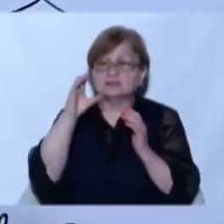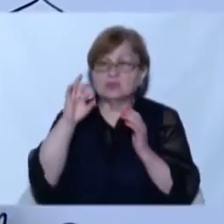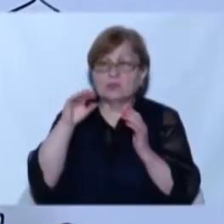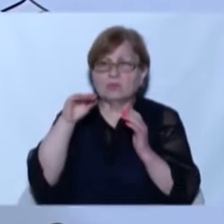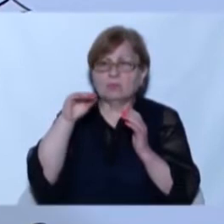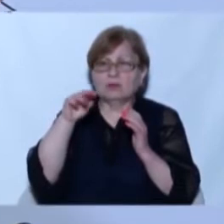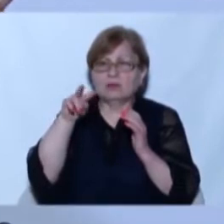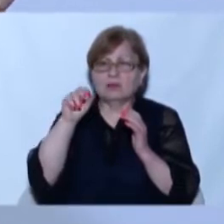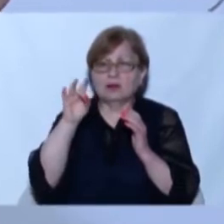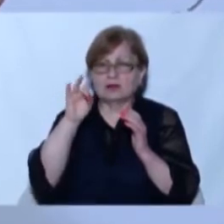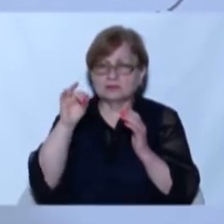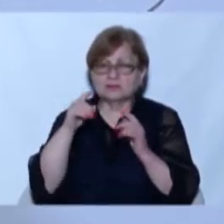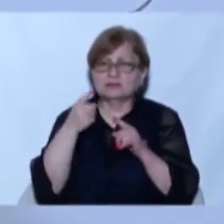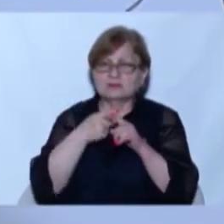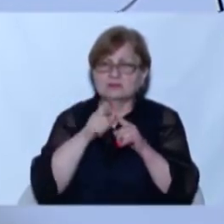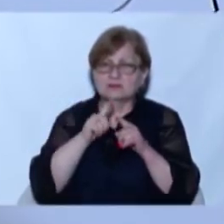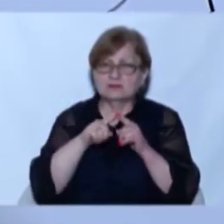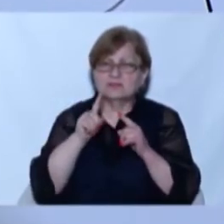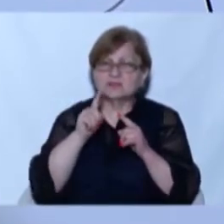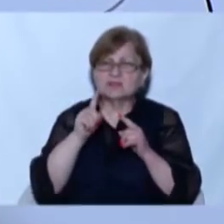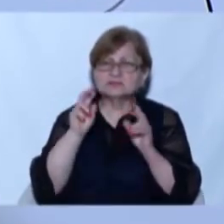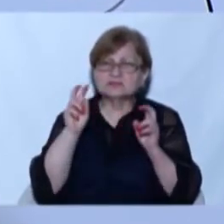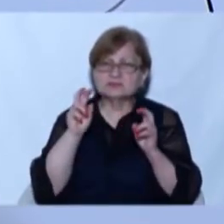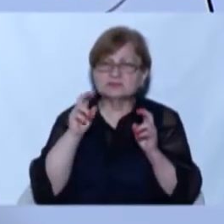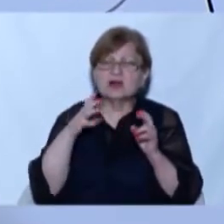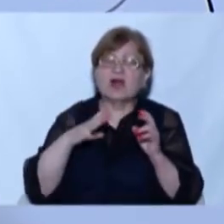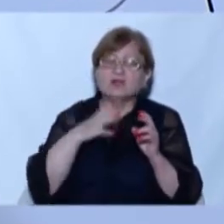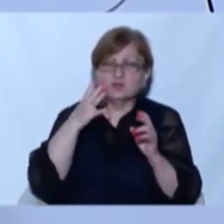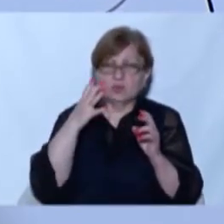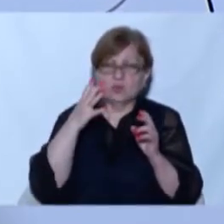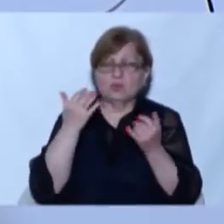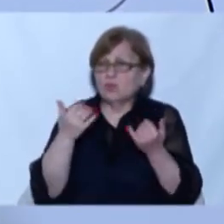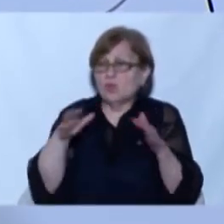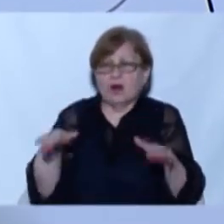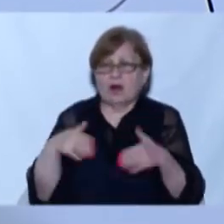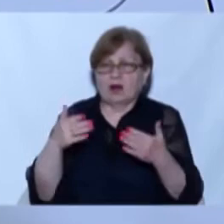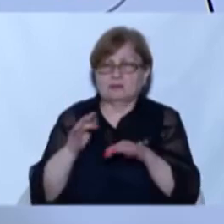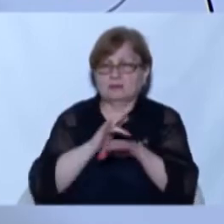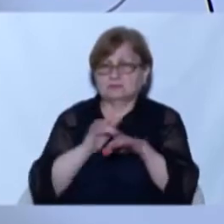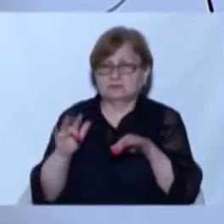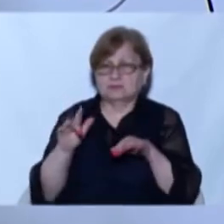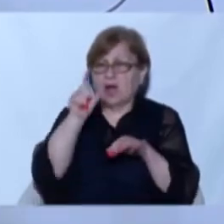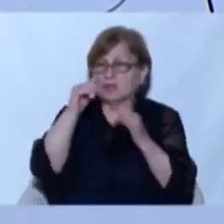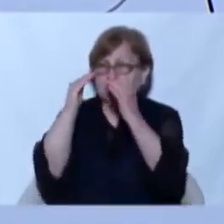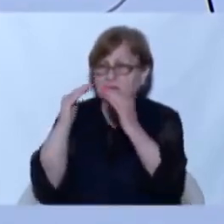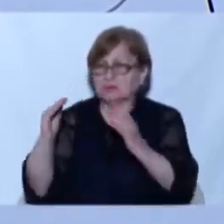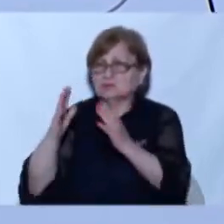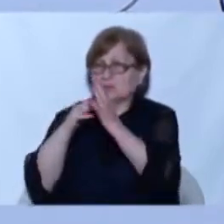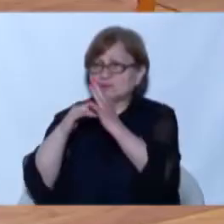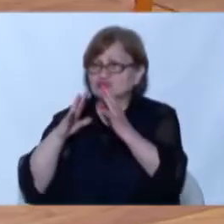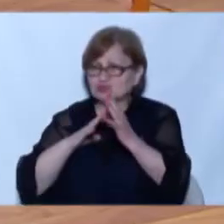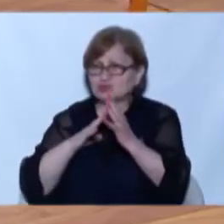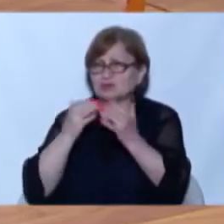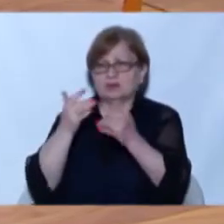წინა ვითარებას აღნიშნავს, ანუ იმას, რაც იყო და აღარ არის. მე ახლა